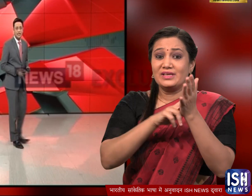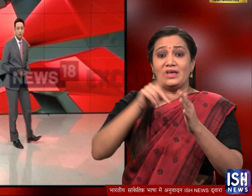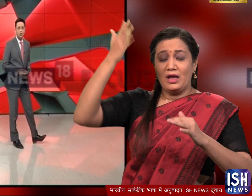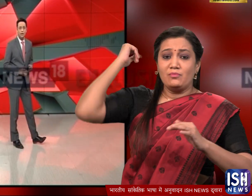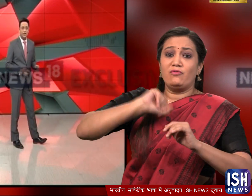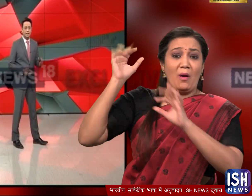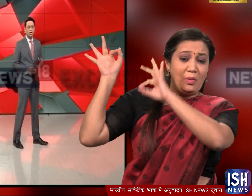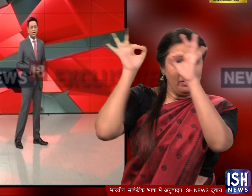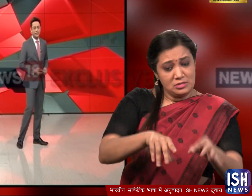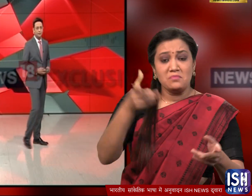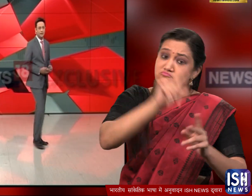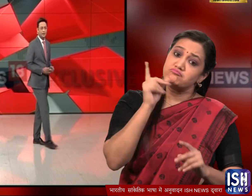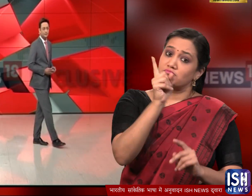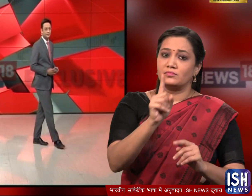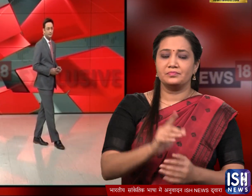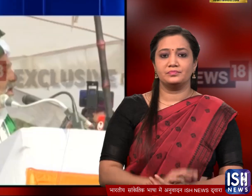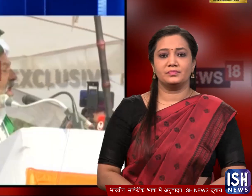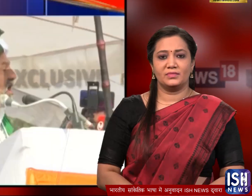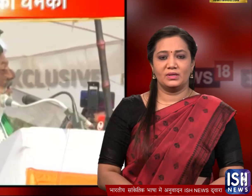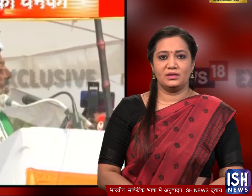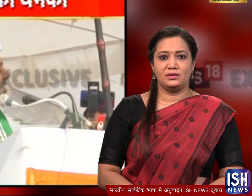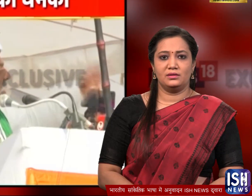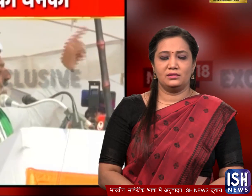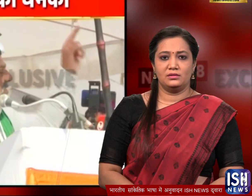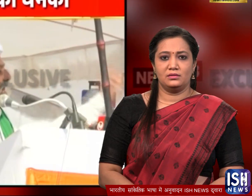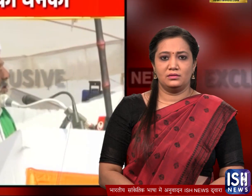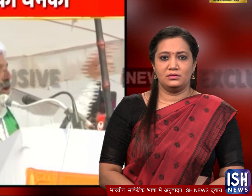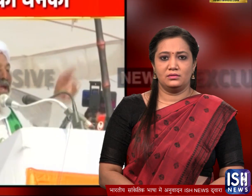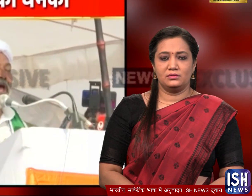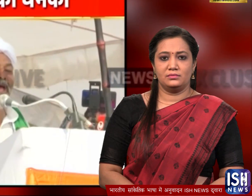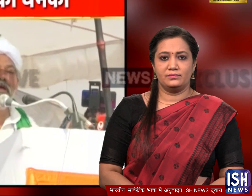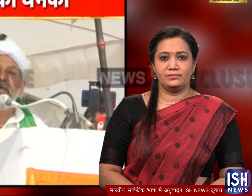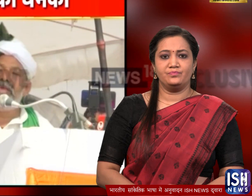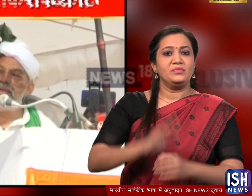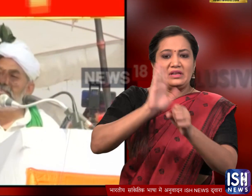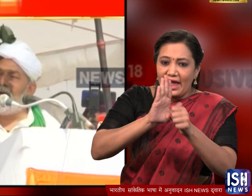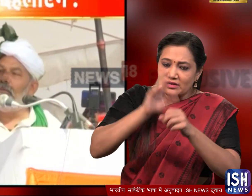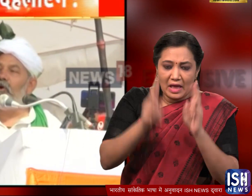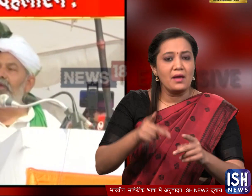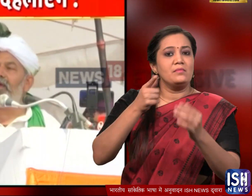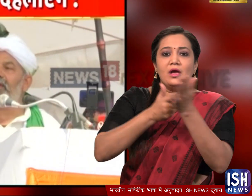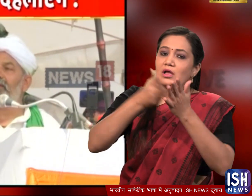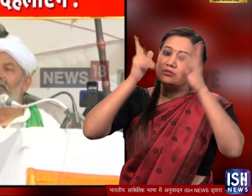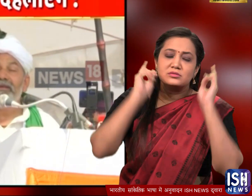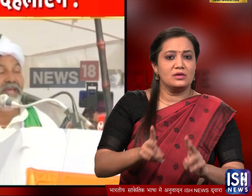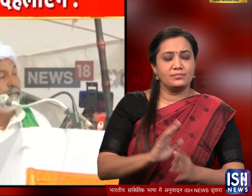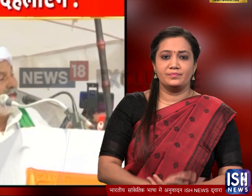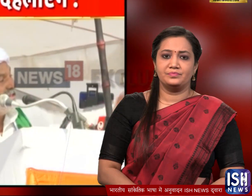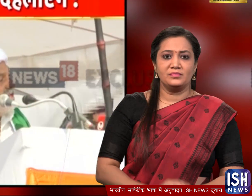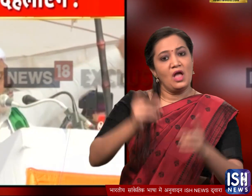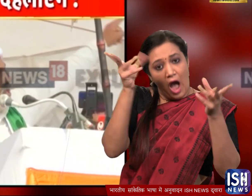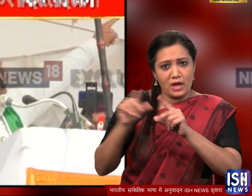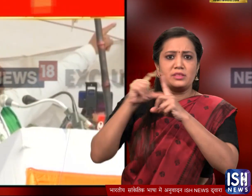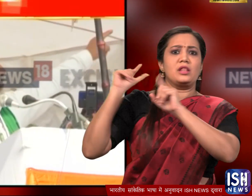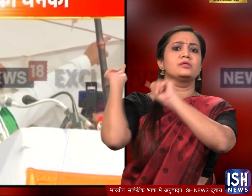हुई हिंसा को फिर से दोहराने की धमकी दी। ये ट्रैक्टर भी वही है, ये किसान भी वही है, ये